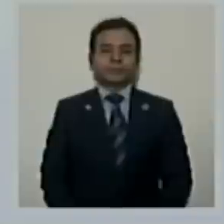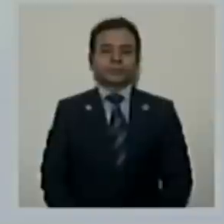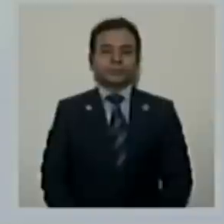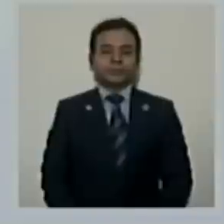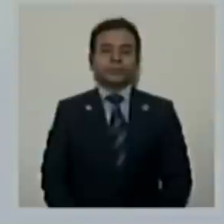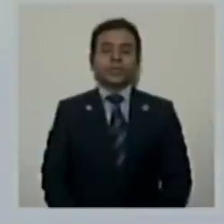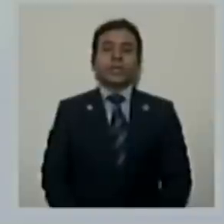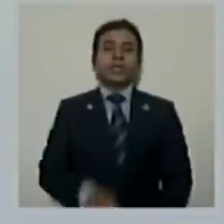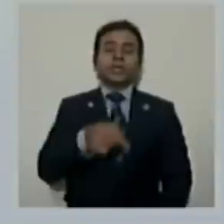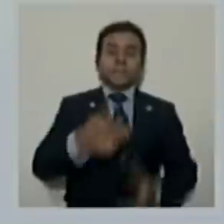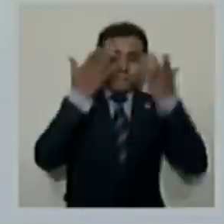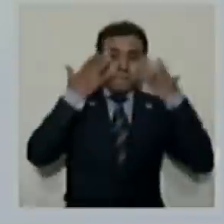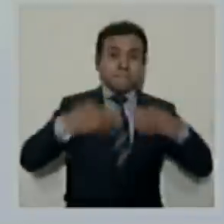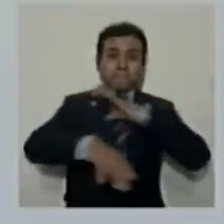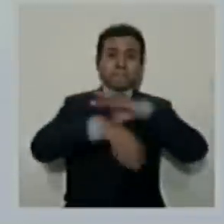30,955 জনকে।